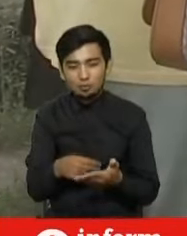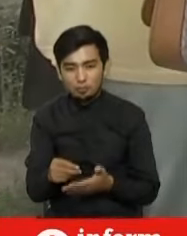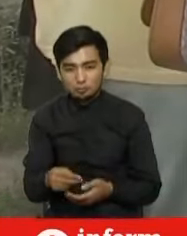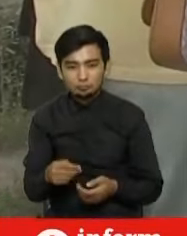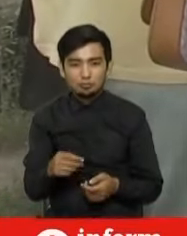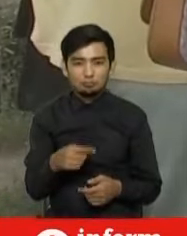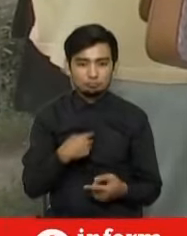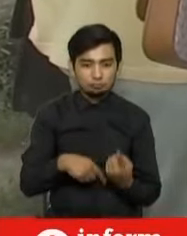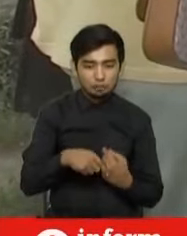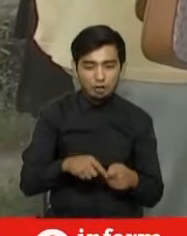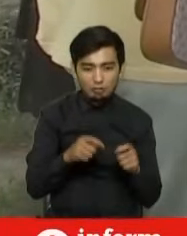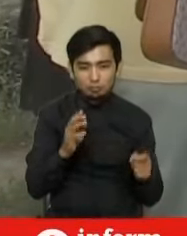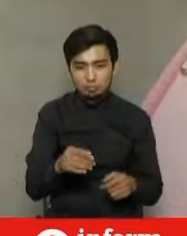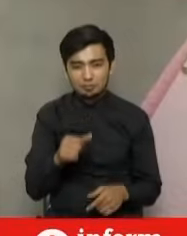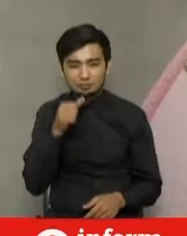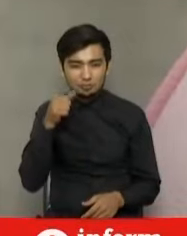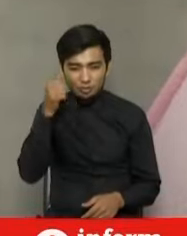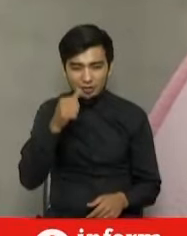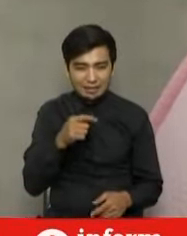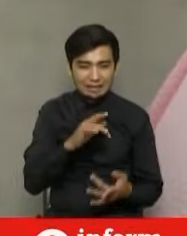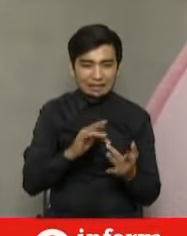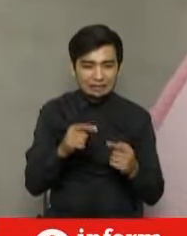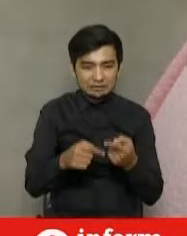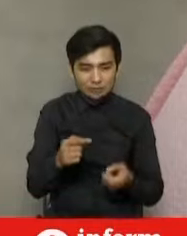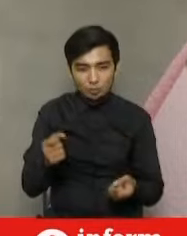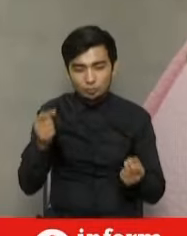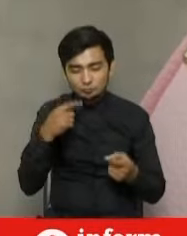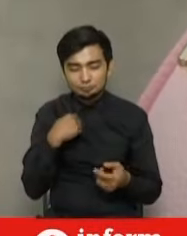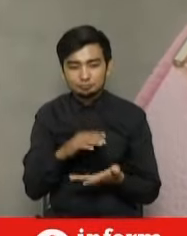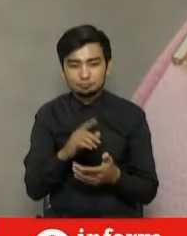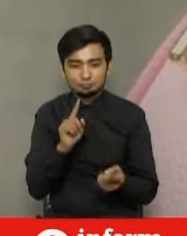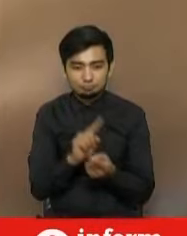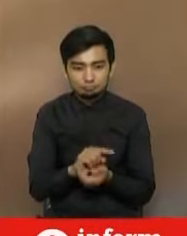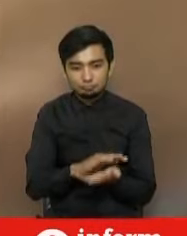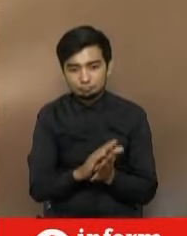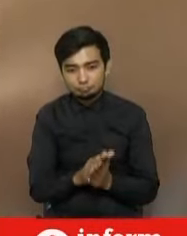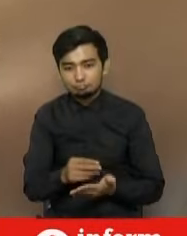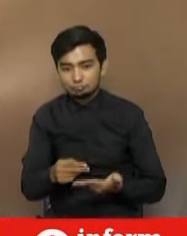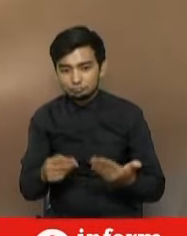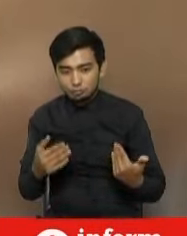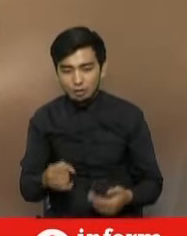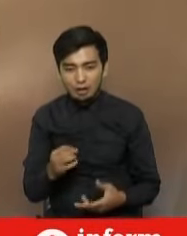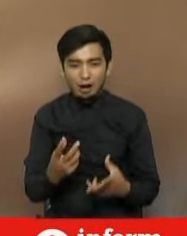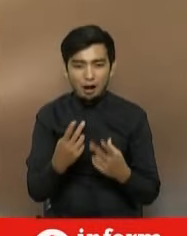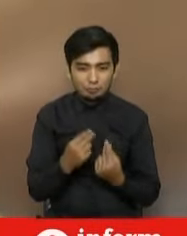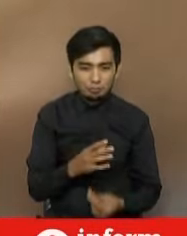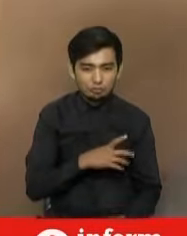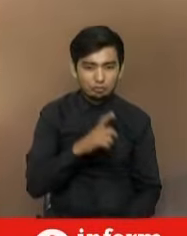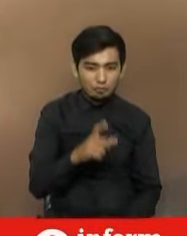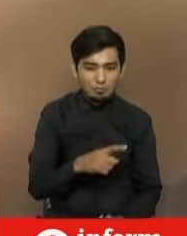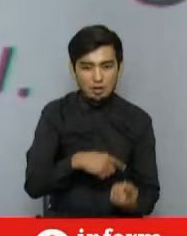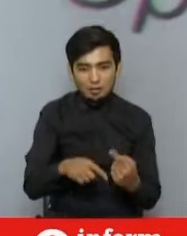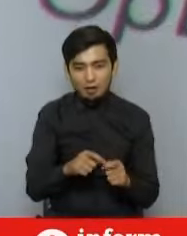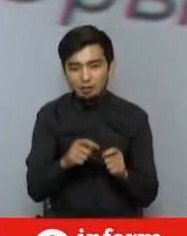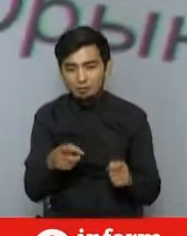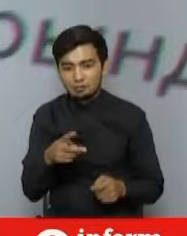деген адамды былтыр әлеуметтік желі арқылы тапқан, содан бет-бет жүздесіп келісім шартта жасапты. Табысқа кенелтуге уәде берген азаматқа бизнес бастау